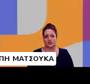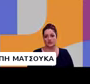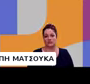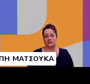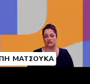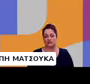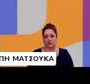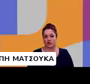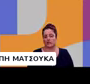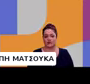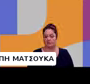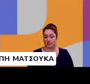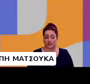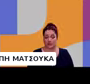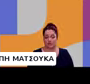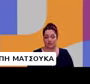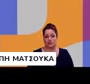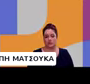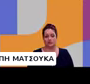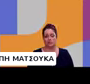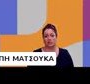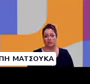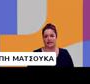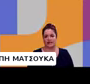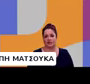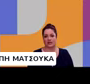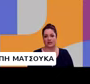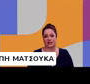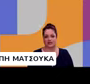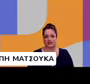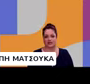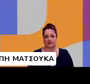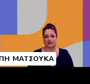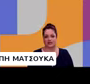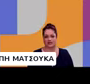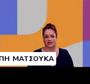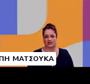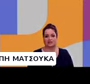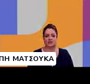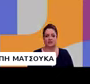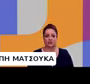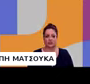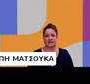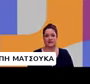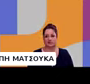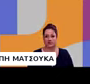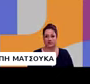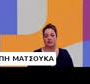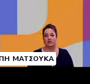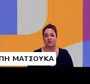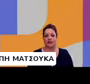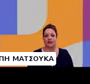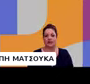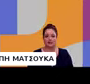να συναντήσετε στην αγορά και πάρα πολλούς άλλους όρους που θα περιγράφουν αυτές τις διαδικασίες, αλλά ουσιαστικά θα